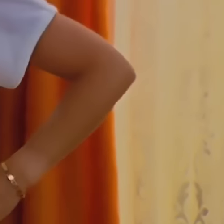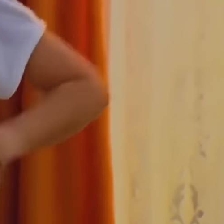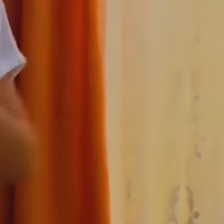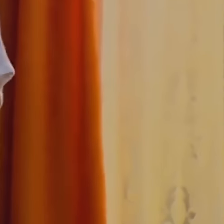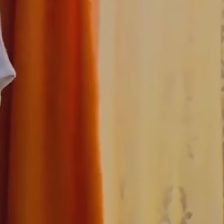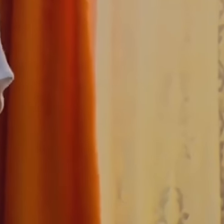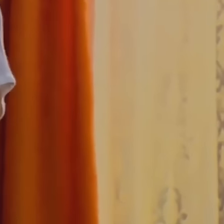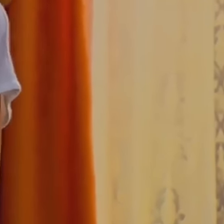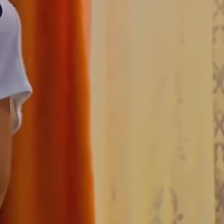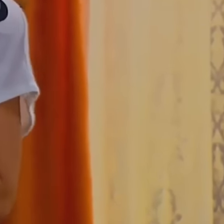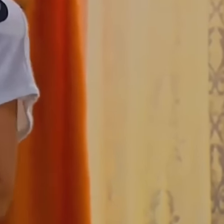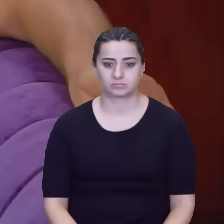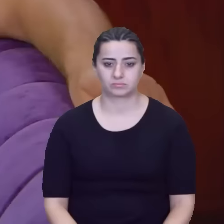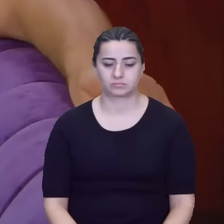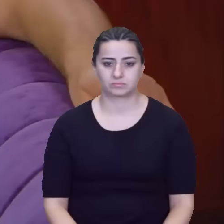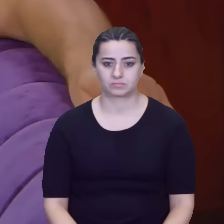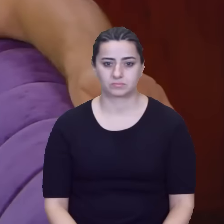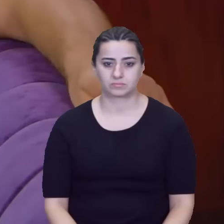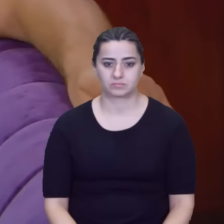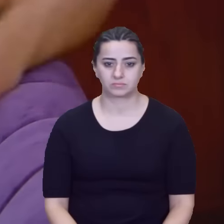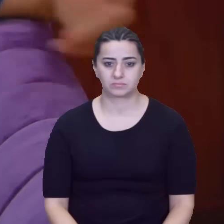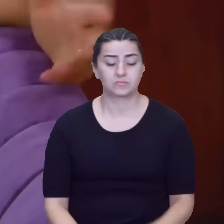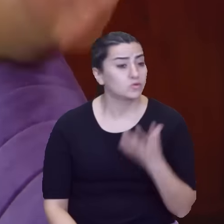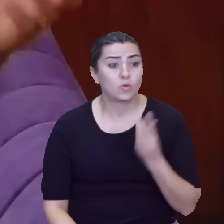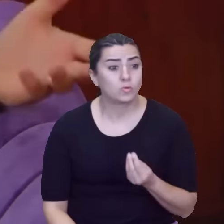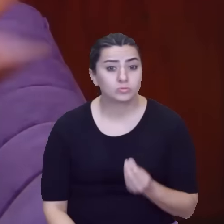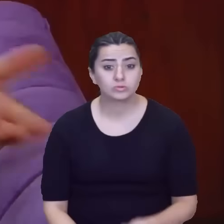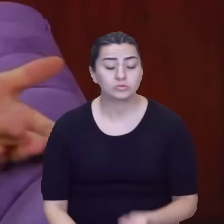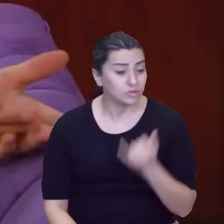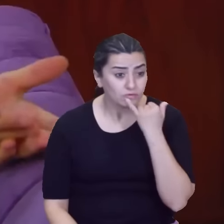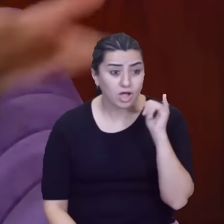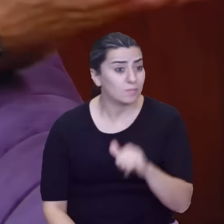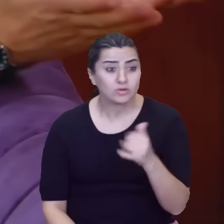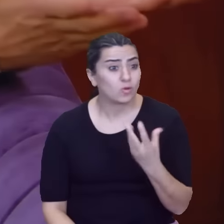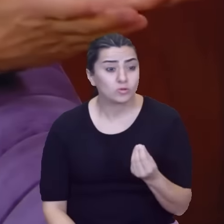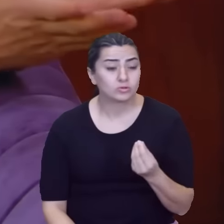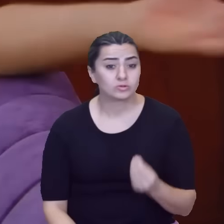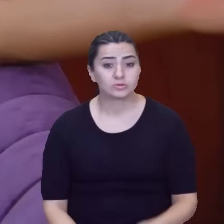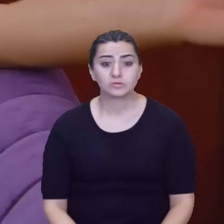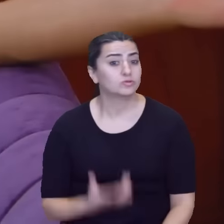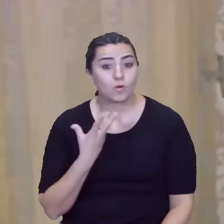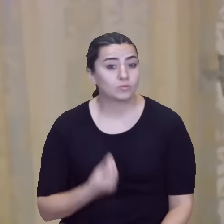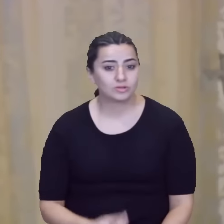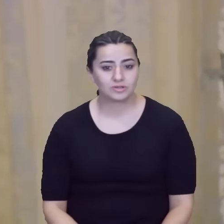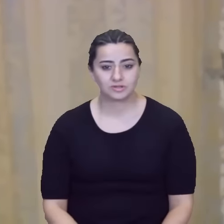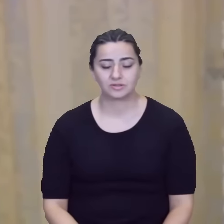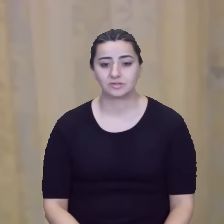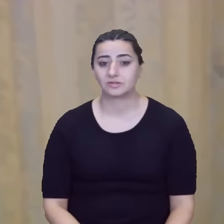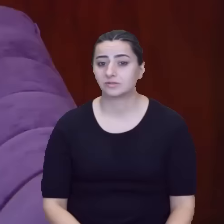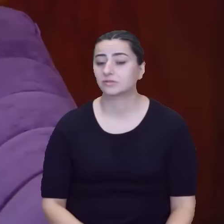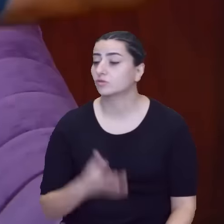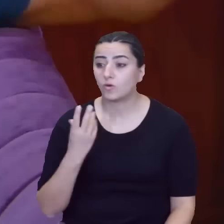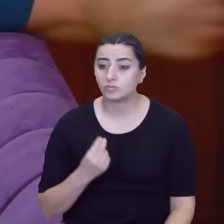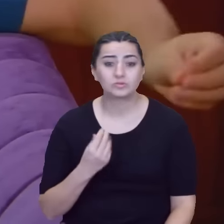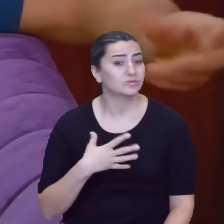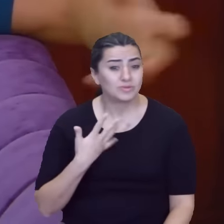Eyvahlar olsun diye sol elinin tersine avuç içine vuruyor. Ya ne olmuş? Telefonu kapattın. Kaç saat geçti? Ne olmuş? Ay ne olmuş biliyor